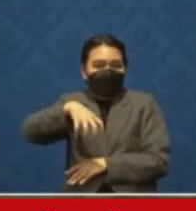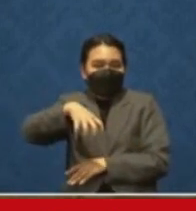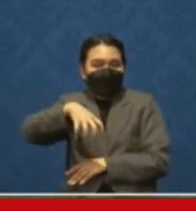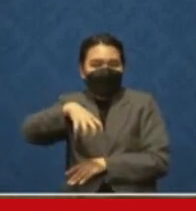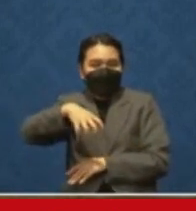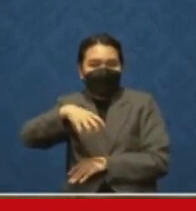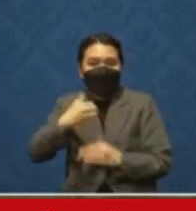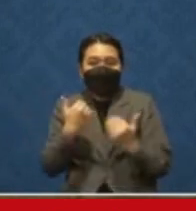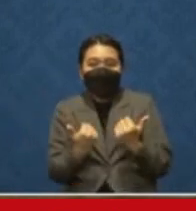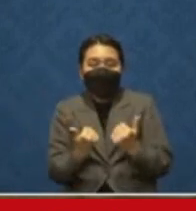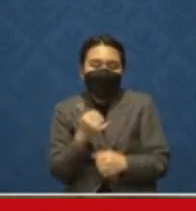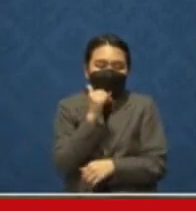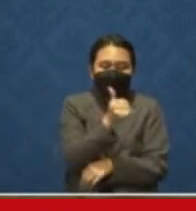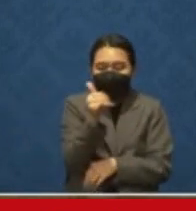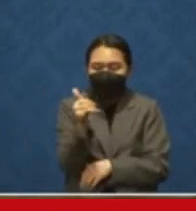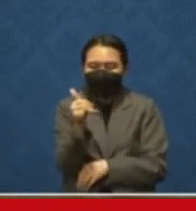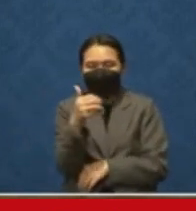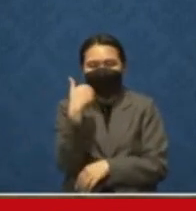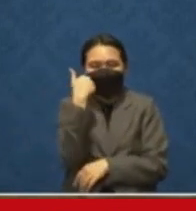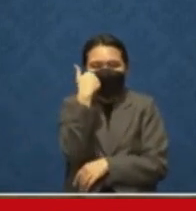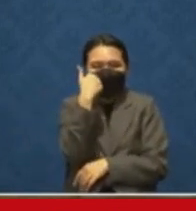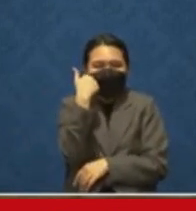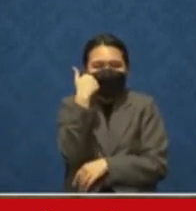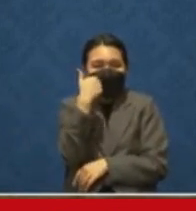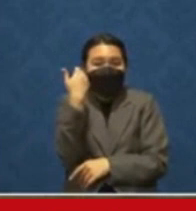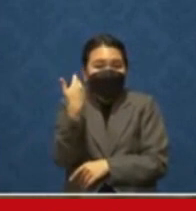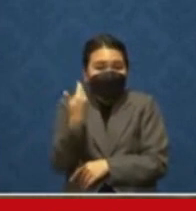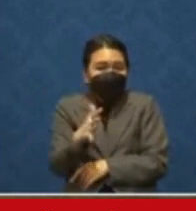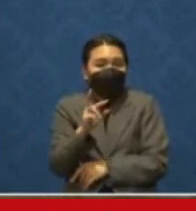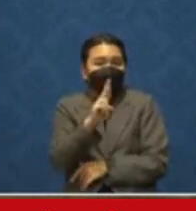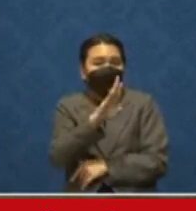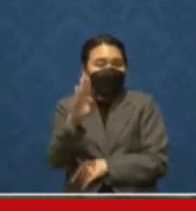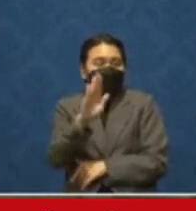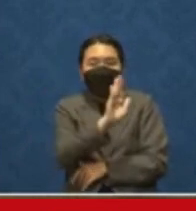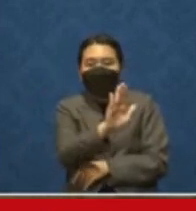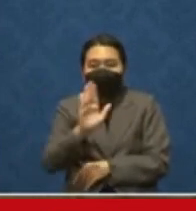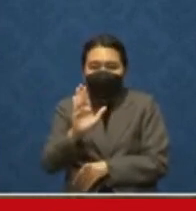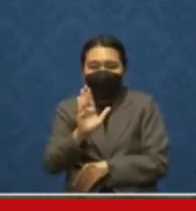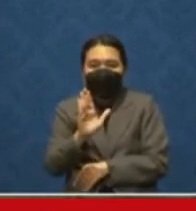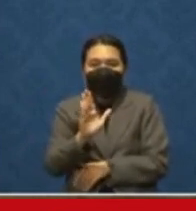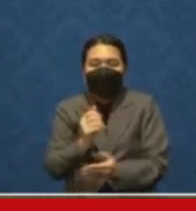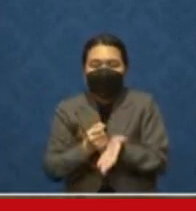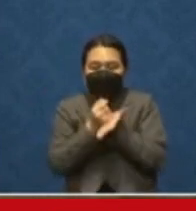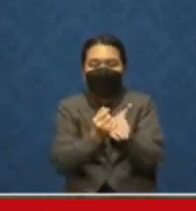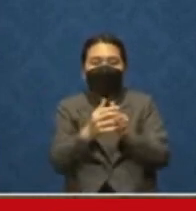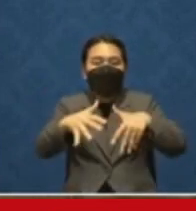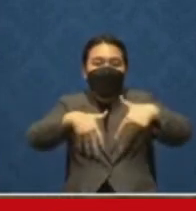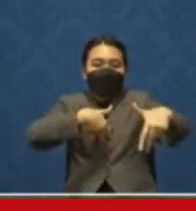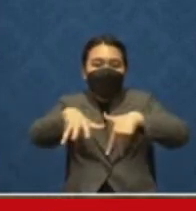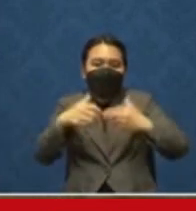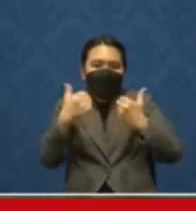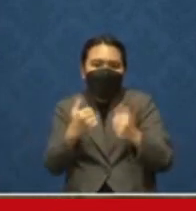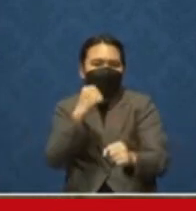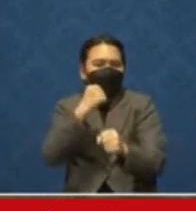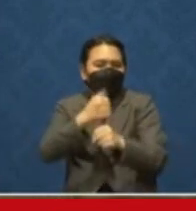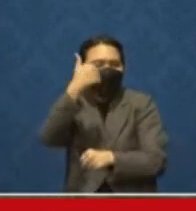เอ้อก็มันมีเรื่องอย่างนี้เกิดขึ้นแต่มันก็จึงทำให้สภาวันนี้นี่เดินไป